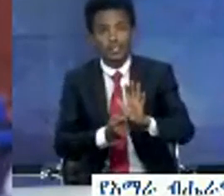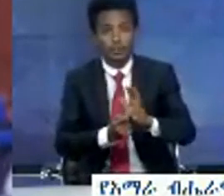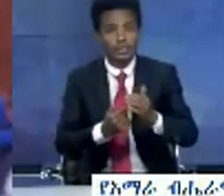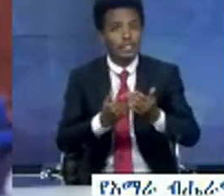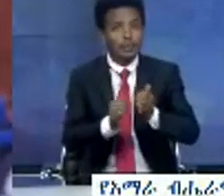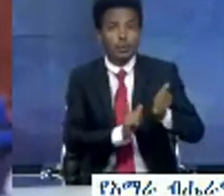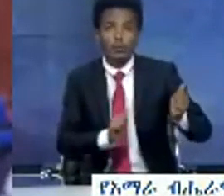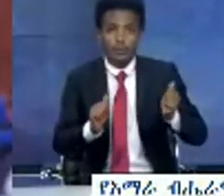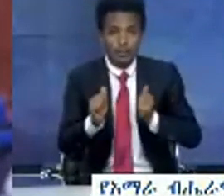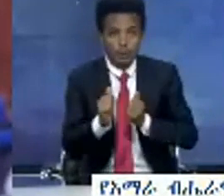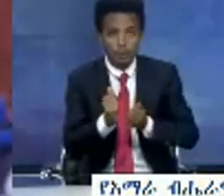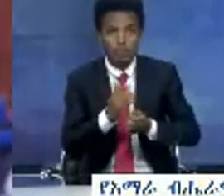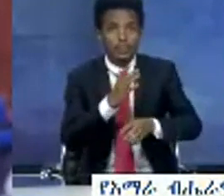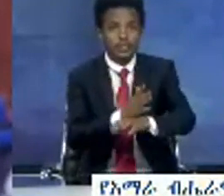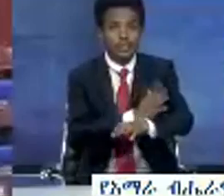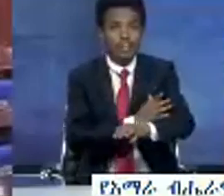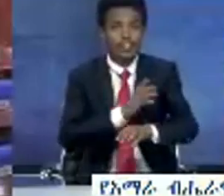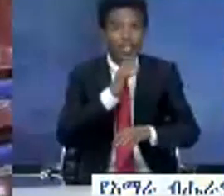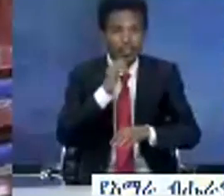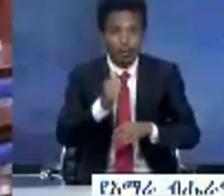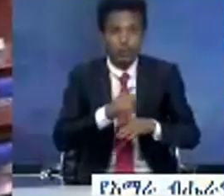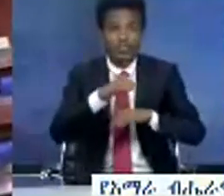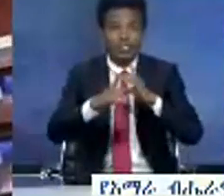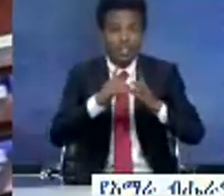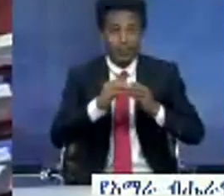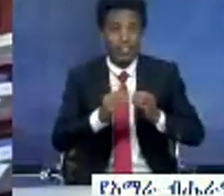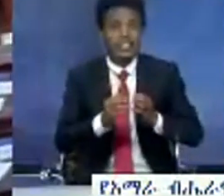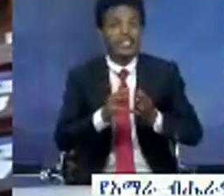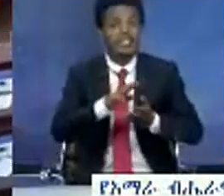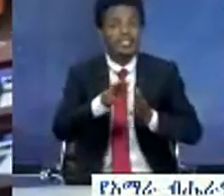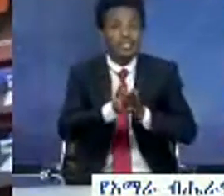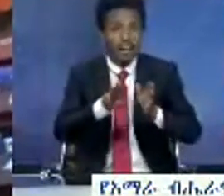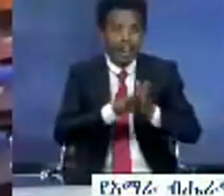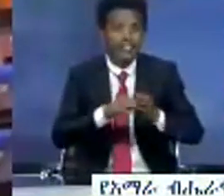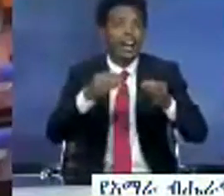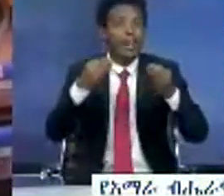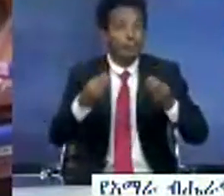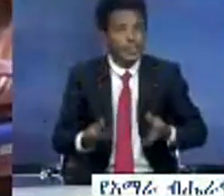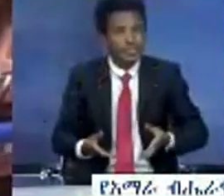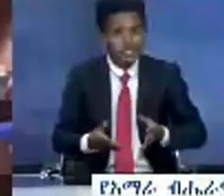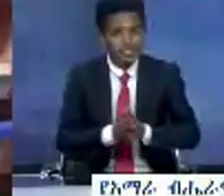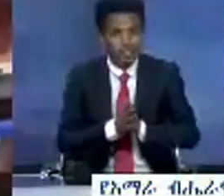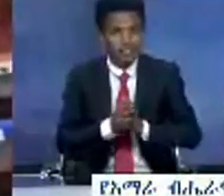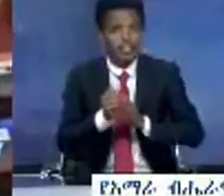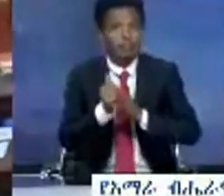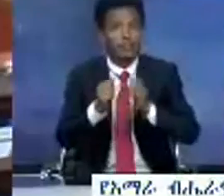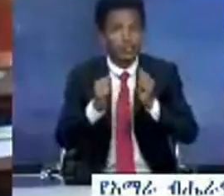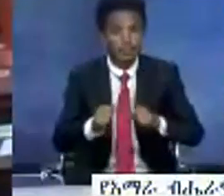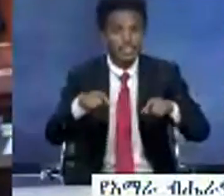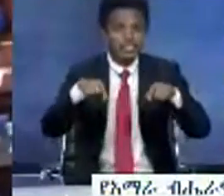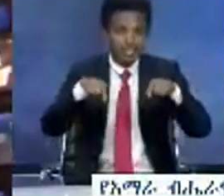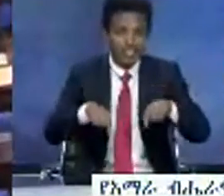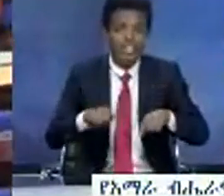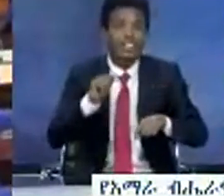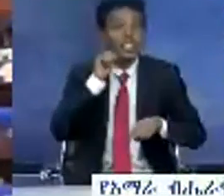ካልታረሙ ክልላችን ብሎም ሀገራችን ወደ ስርዓት አልበኝነት ሊያመሯት ስለሚችሉ ለዛሬ ለነገ